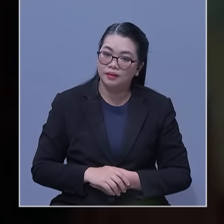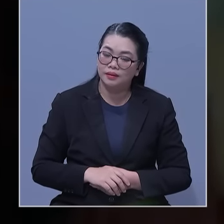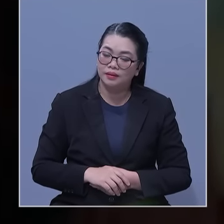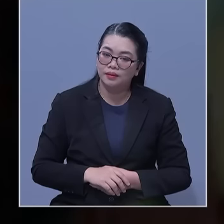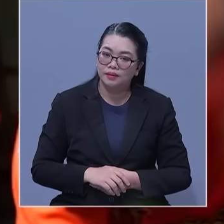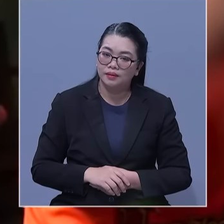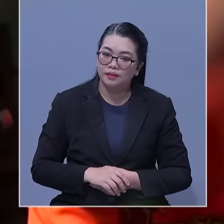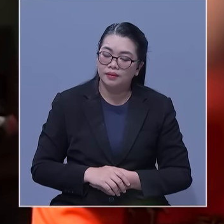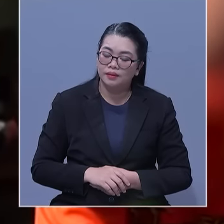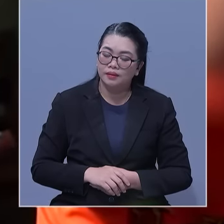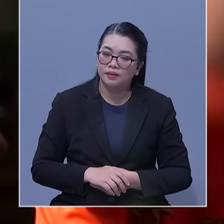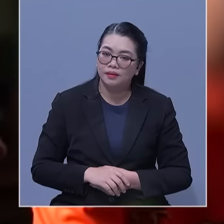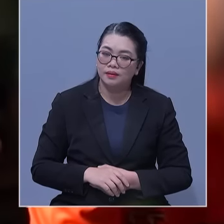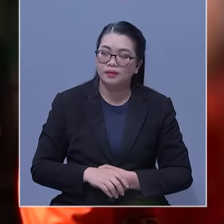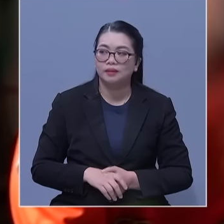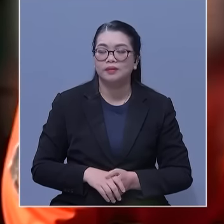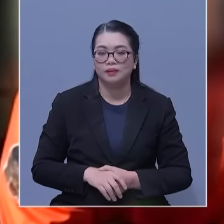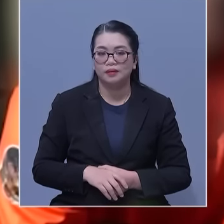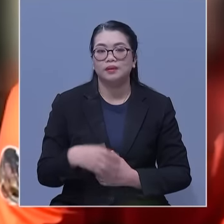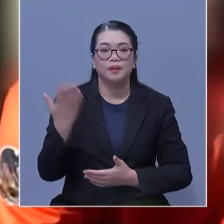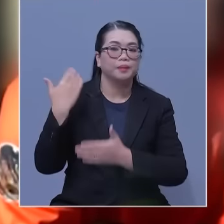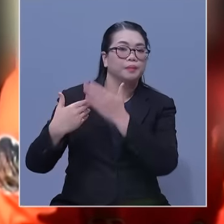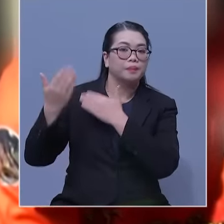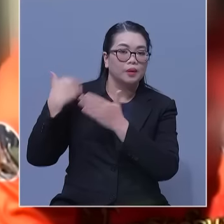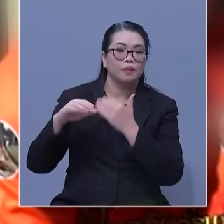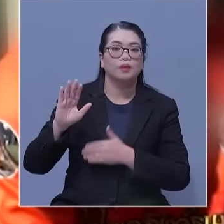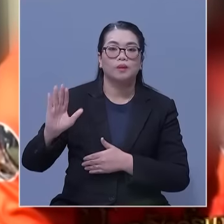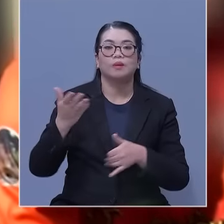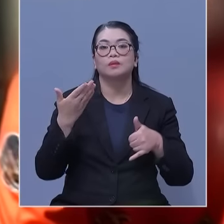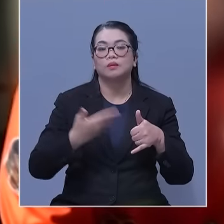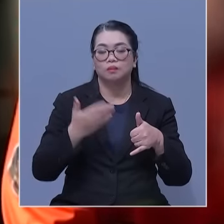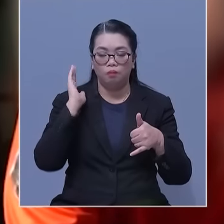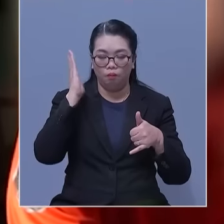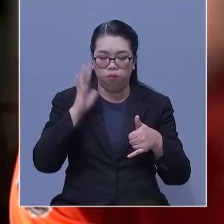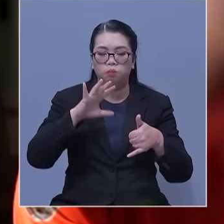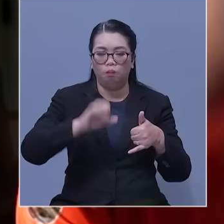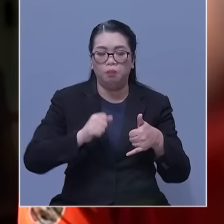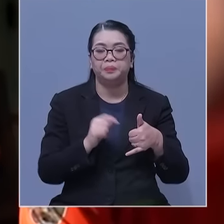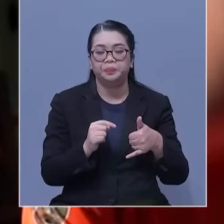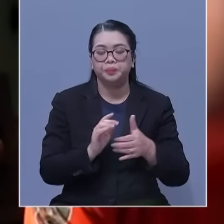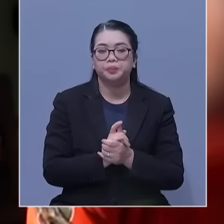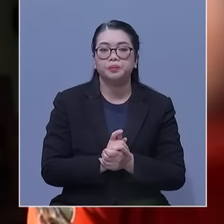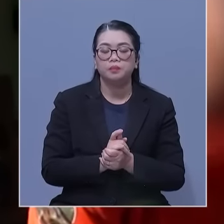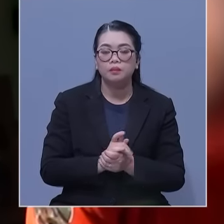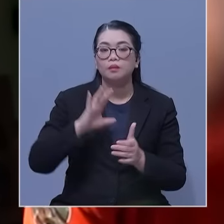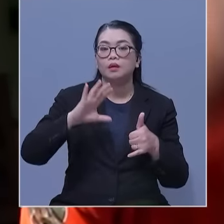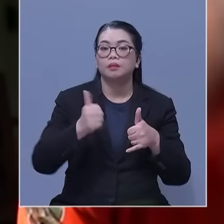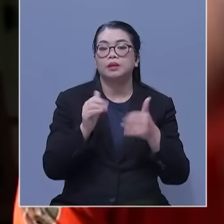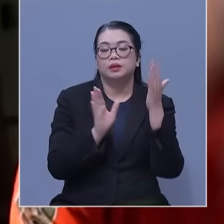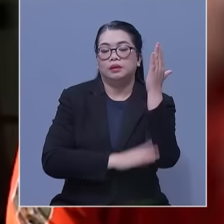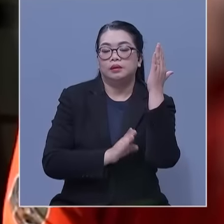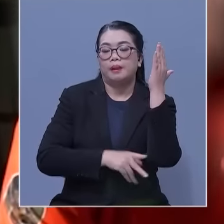เลยครับส่วนประวัติของแป้งนานดนะครับเขาเป็นชาวตำบลท่าแคอำเภอเมืองจังหวัด